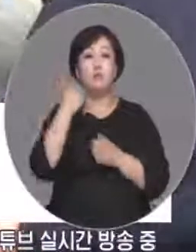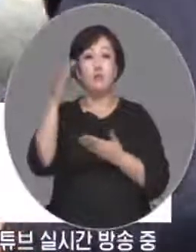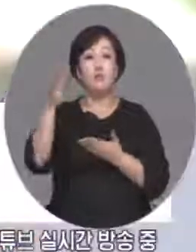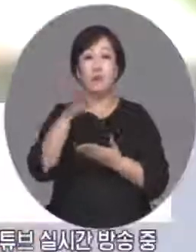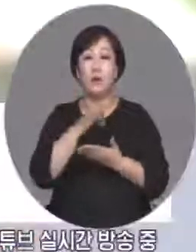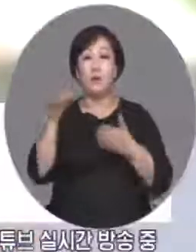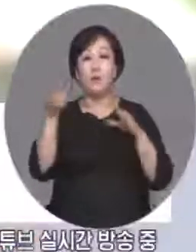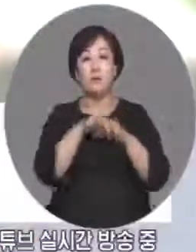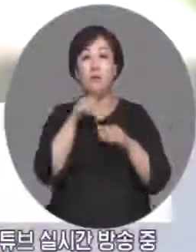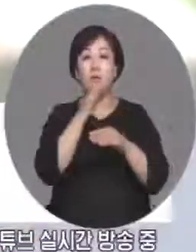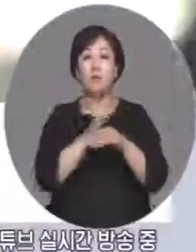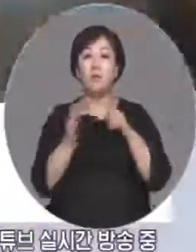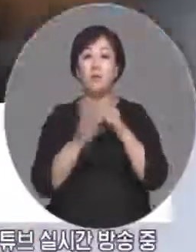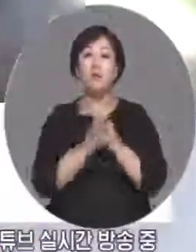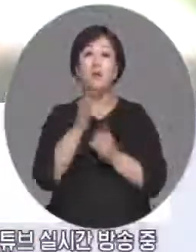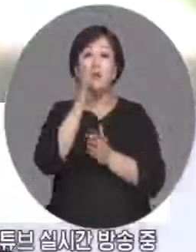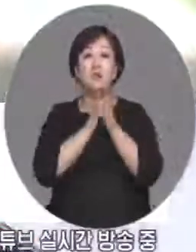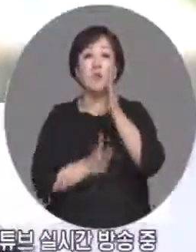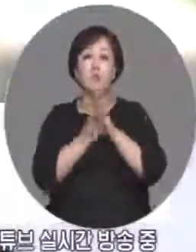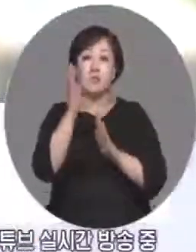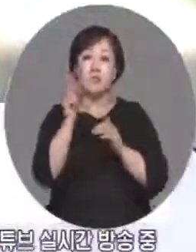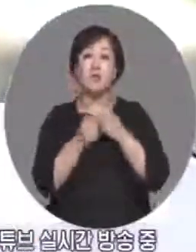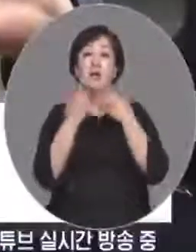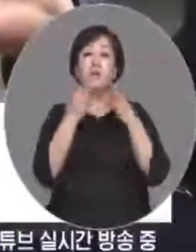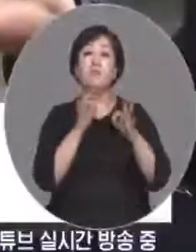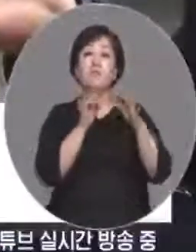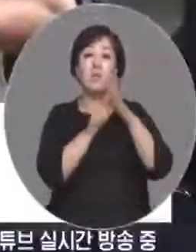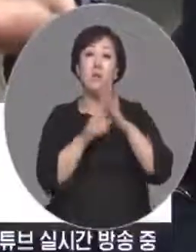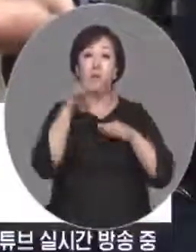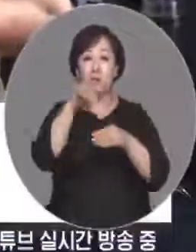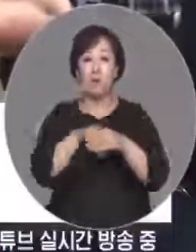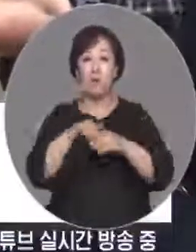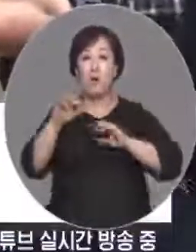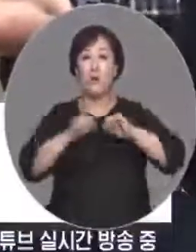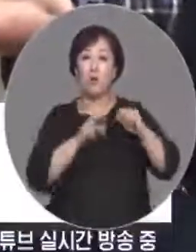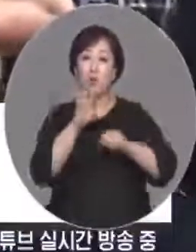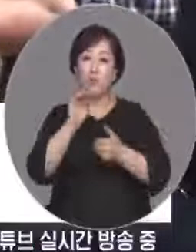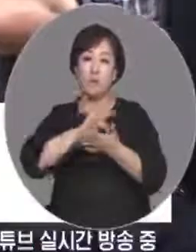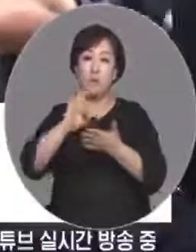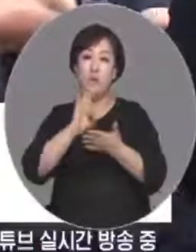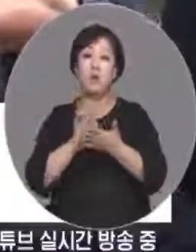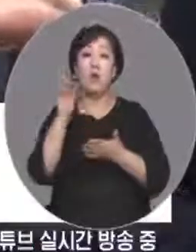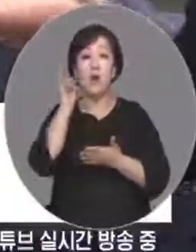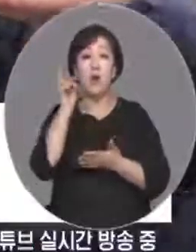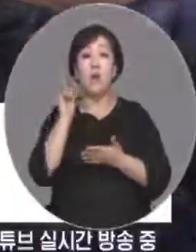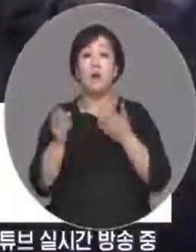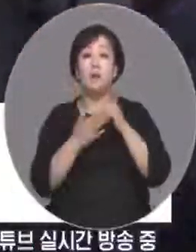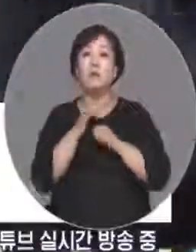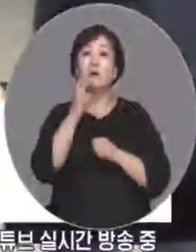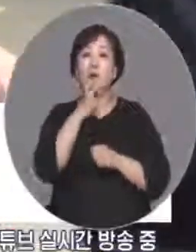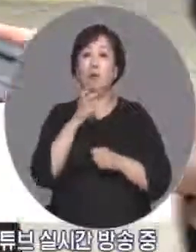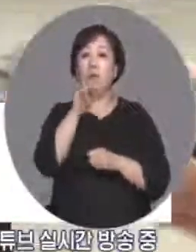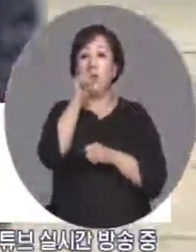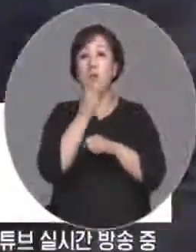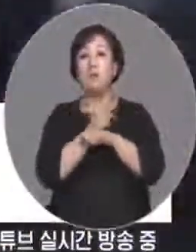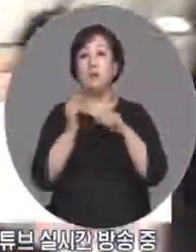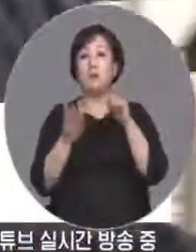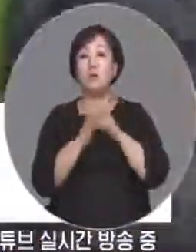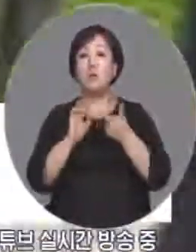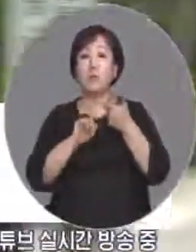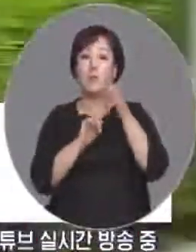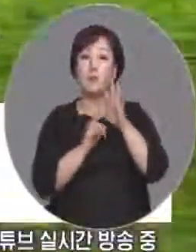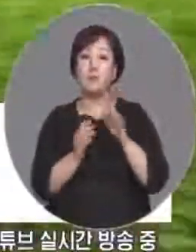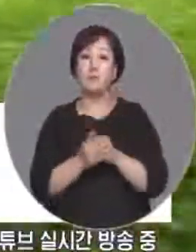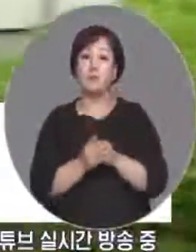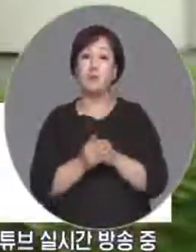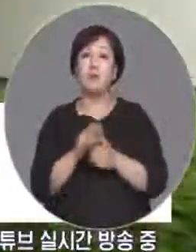받았는데 이 돈이 울산시장에 출마한 김 대표의 선거자금으로 사용됐을 거라는 의혹이 있어 고발장을 냈다고 밝혔습니다.